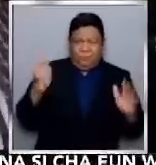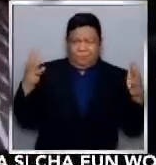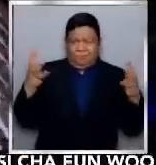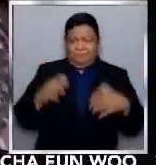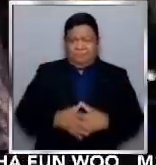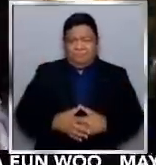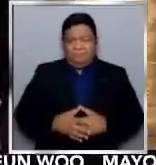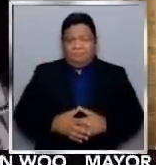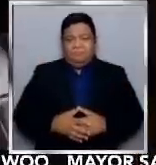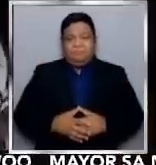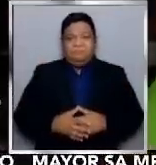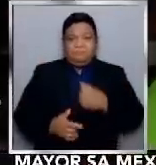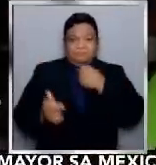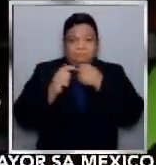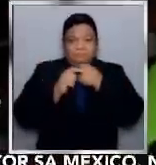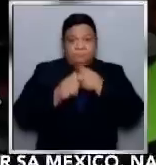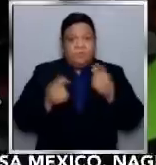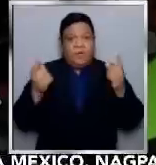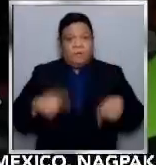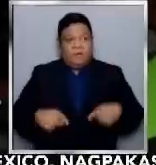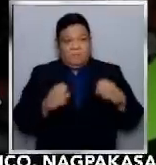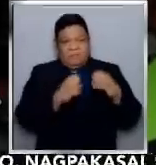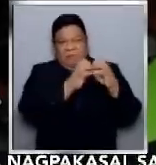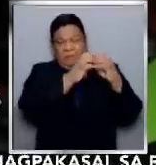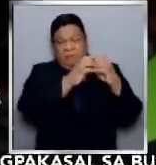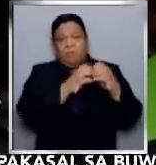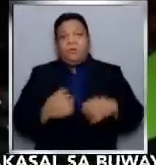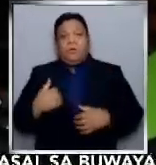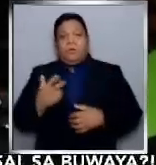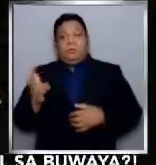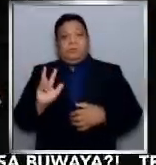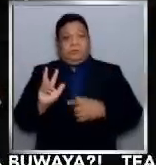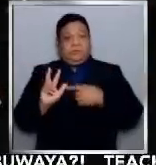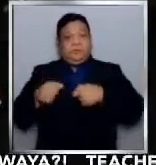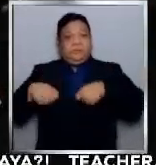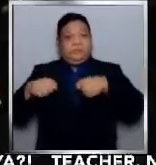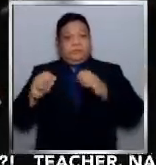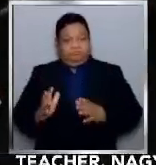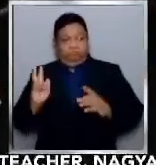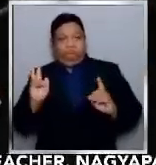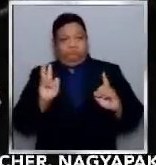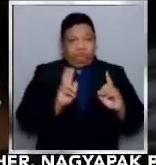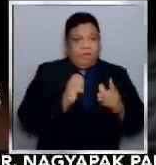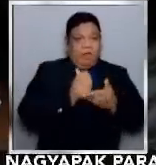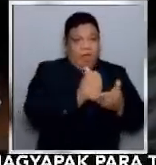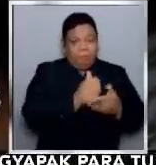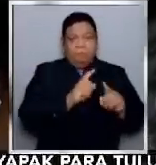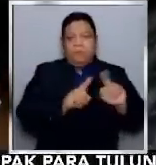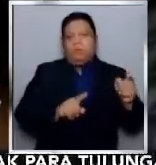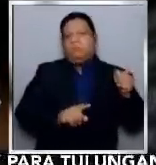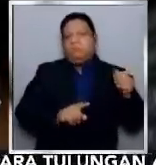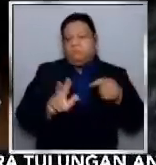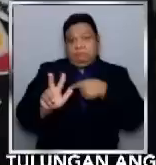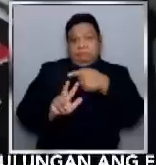makitang may komosyon, tumulong namang umawat ang tatlong motorcycle rider. Pero pati sila, nakaranas din umano ng pananakit